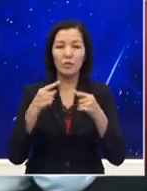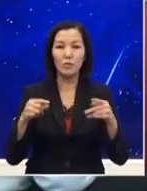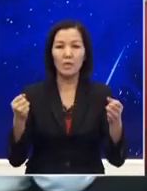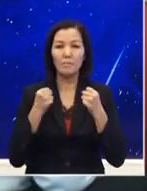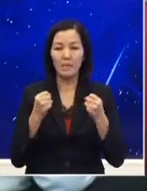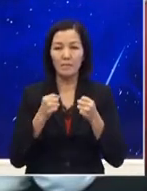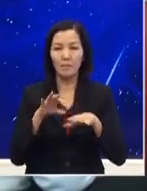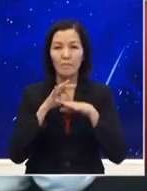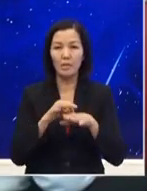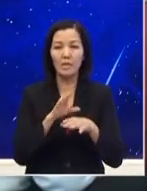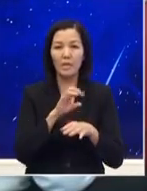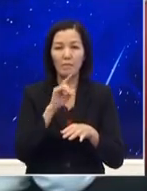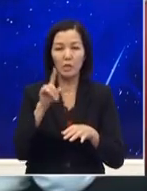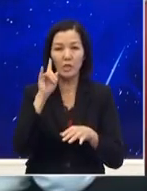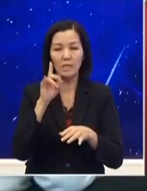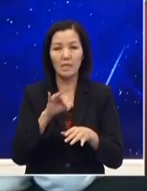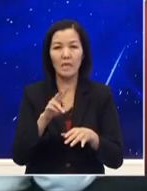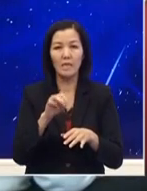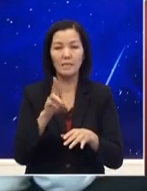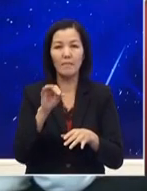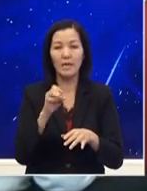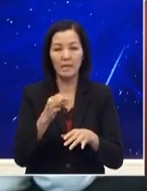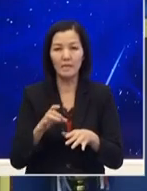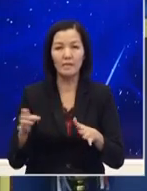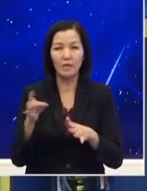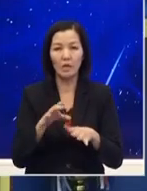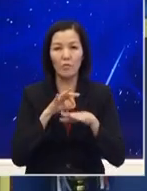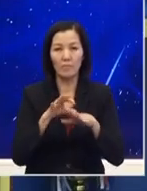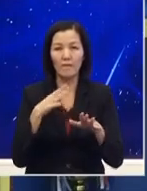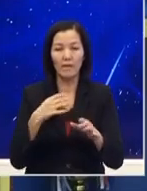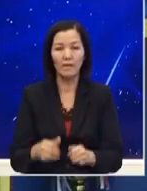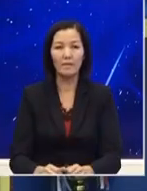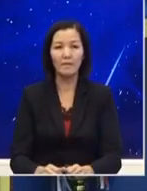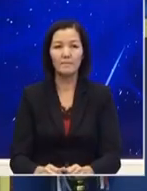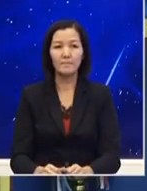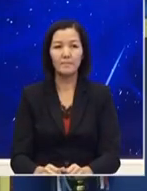спортсменов уже прошли в Ембикши-Казахском, Илийском и Карасайском районах.